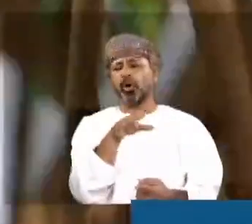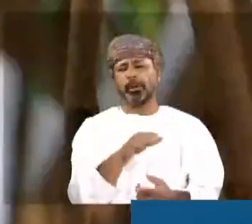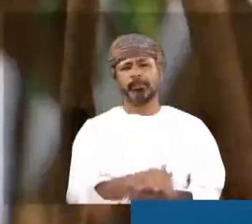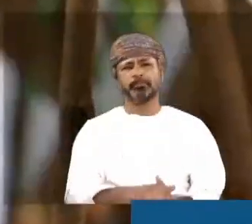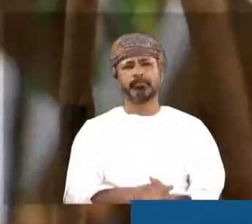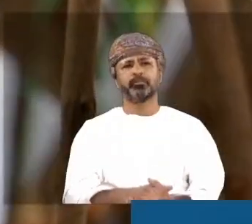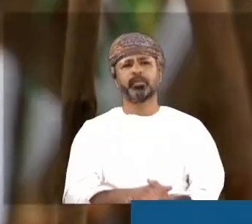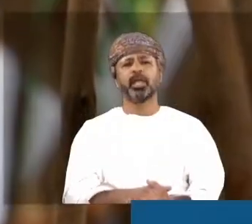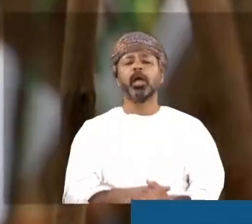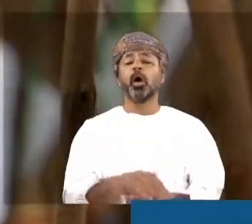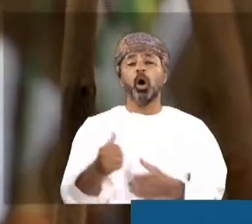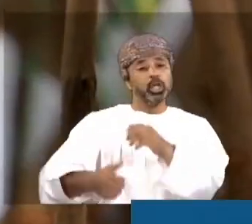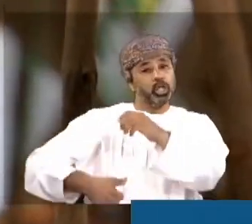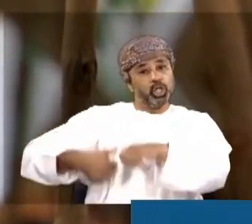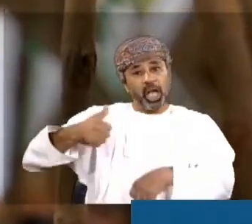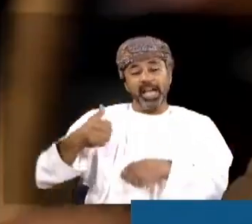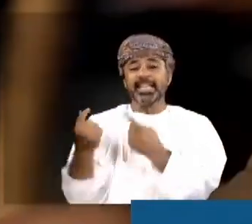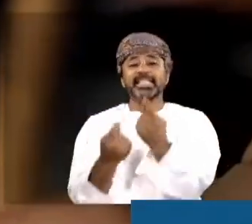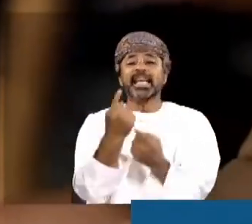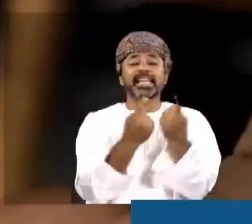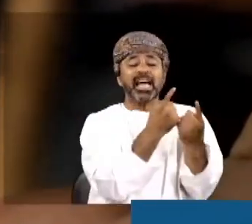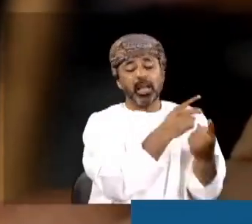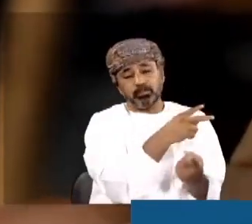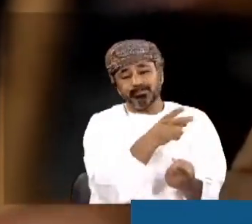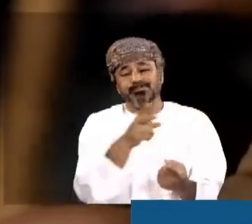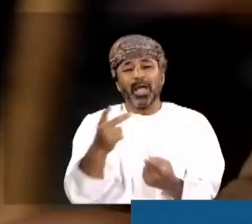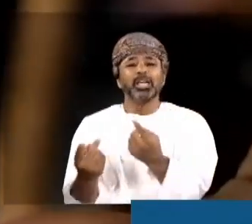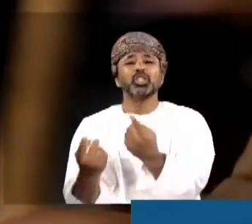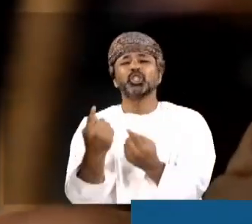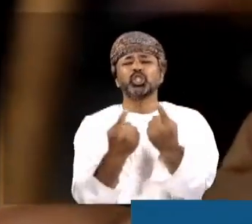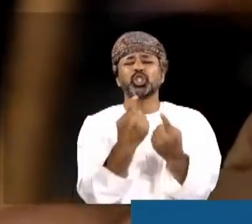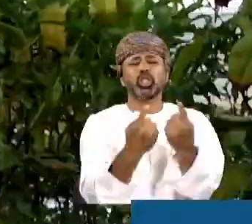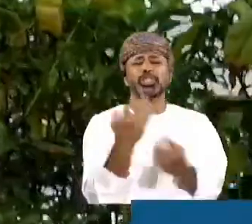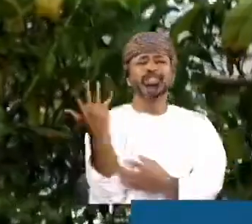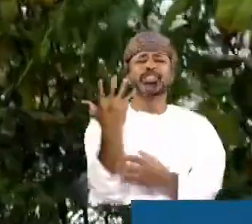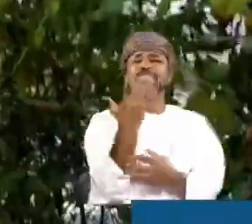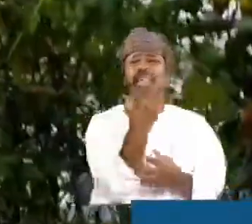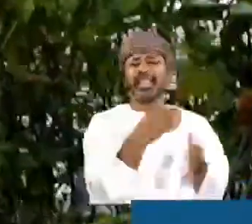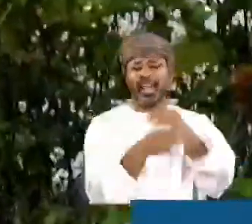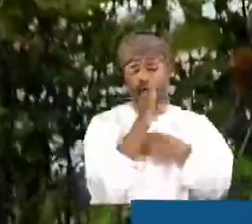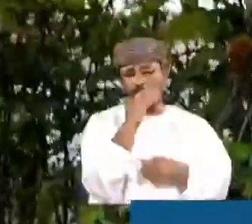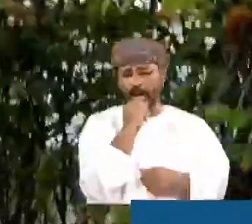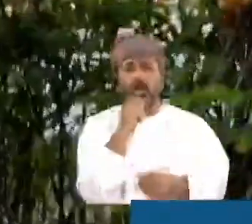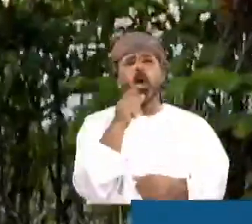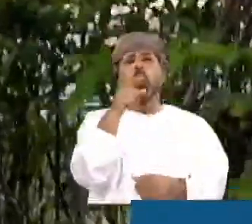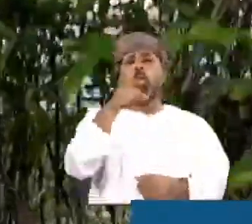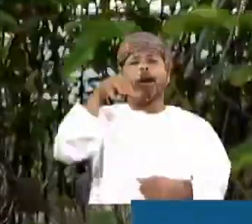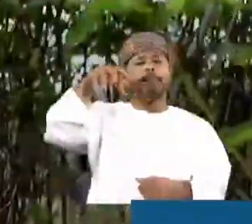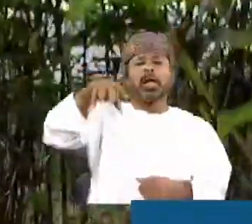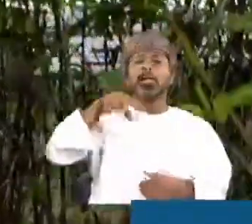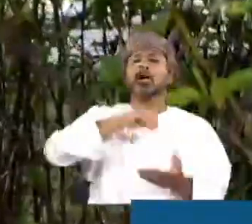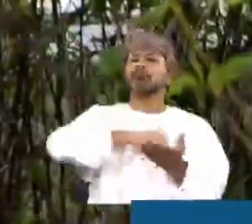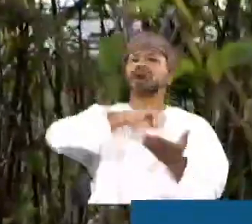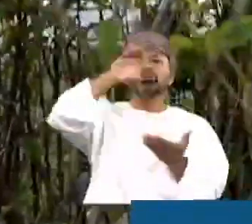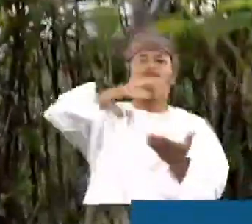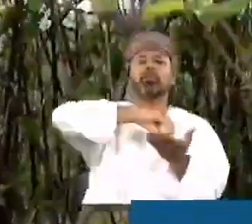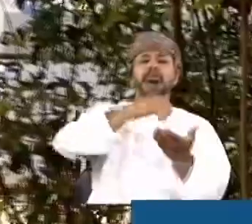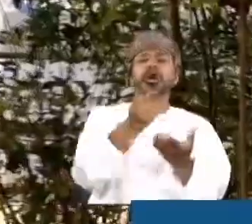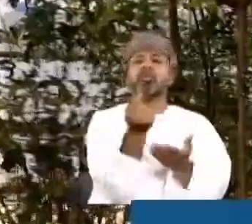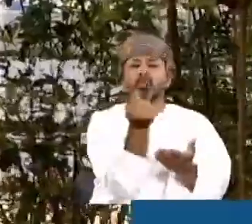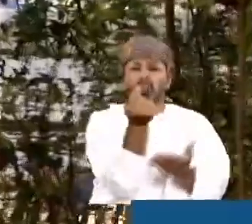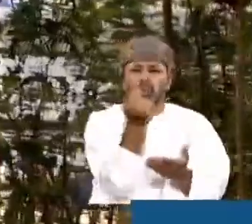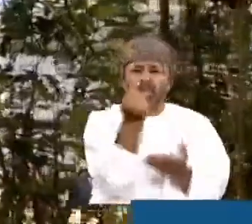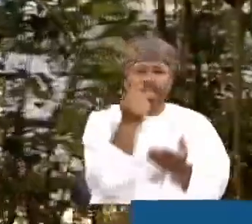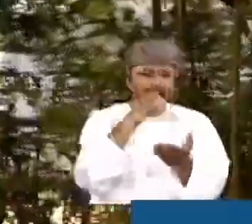استوائية. فبعد نجاح زراعة هذه الأشجار من الفواكه بالسلطنة، أصبح مشتله مصدرا لبذور وشتلات